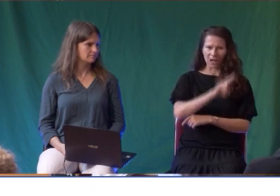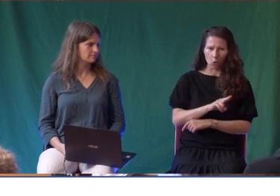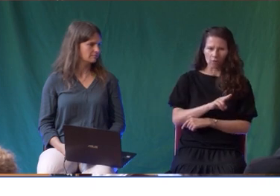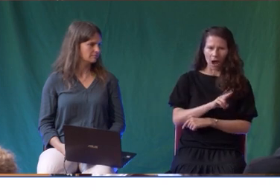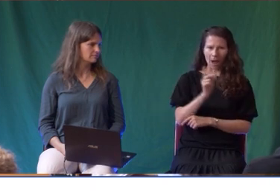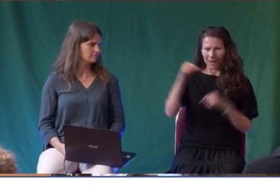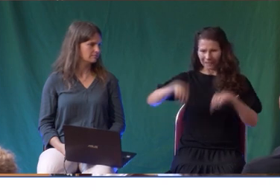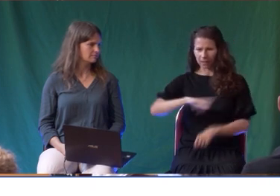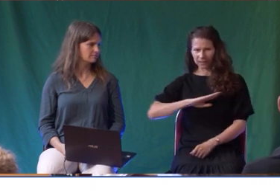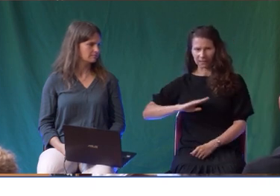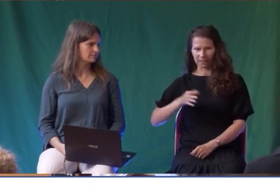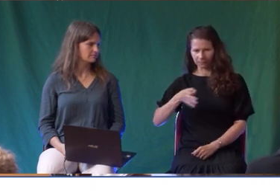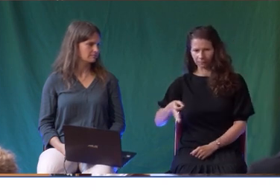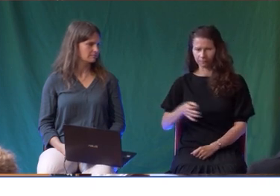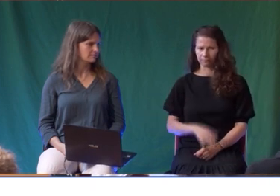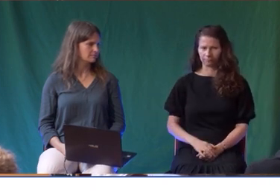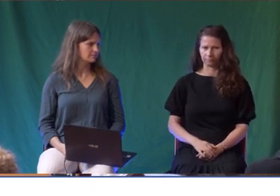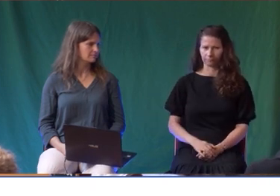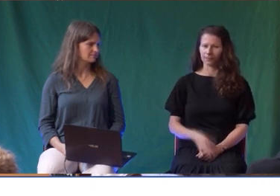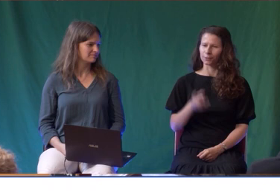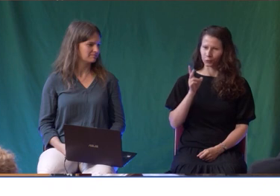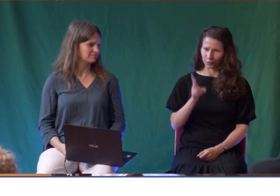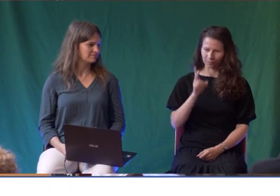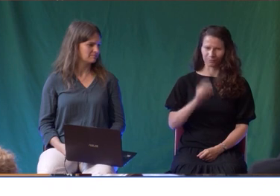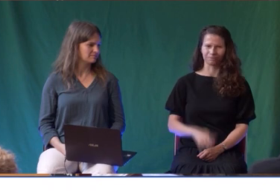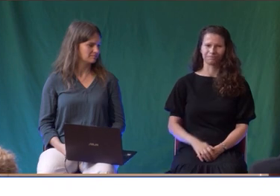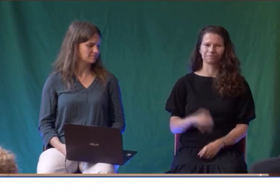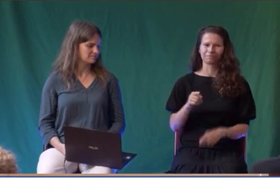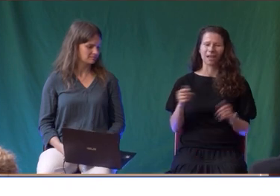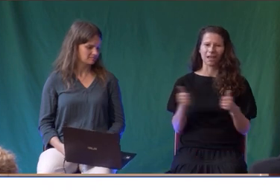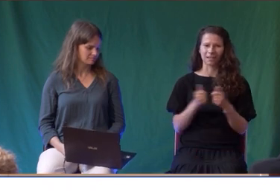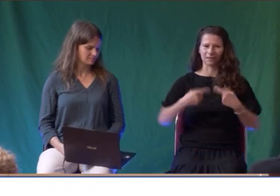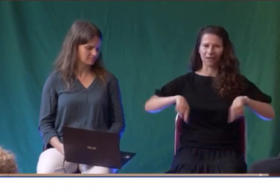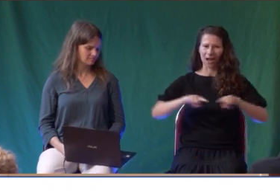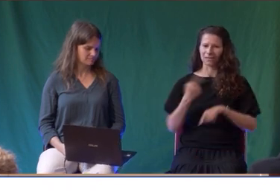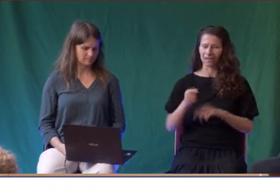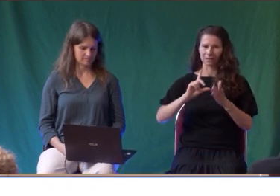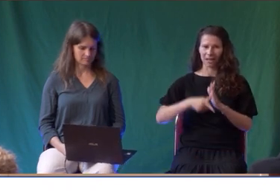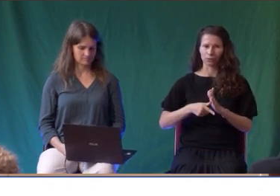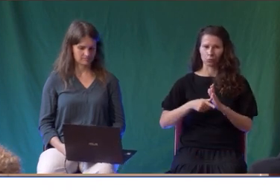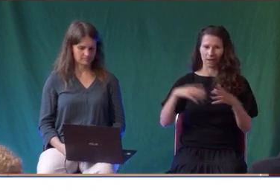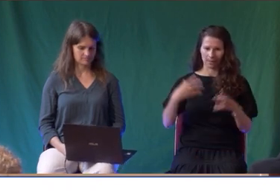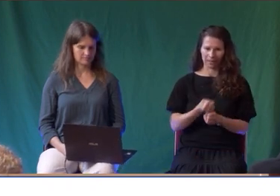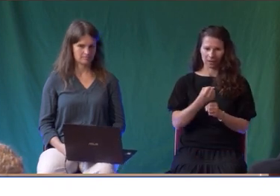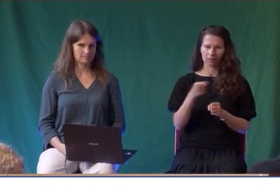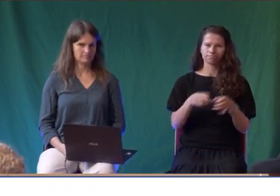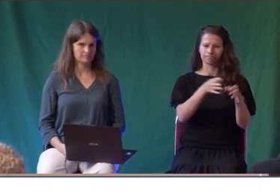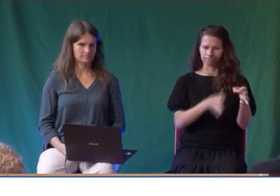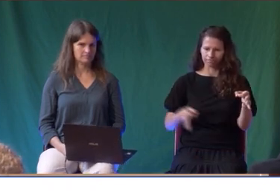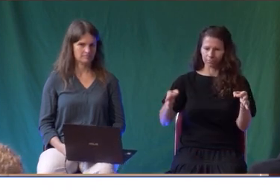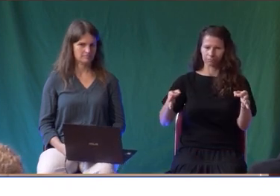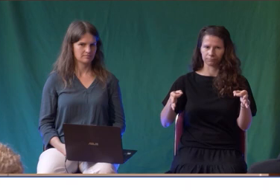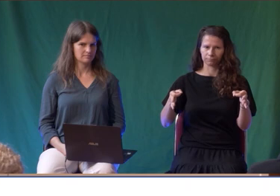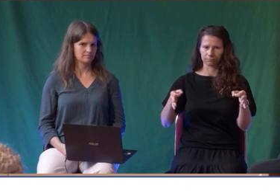genau die assistenzvereine als Leistungserbringer sind ausgegliedert als den Verein die